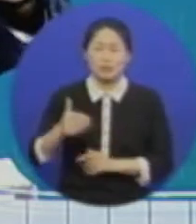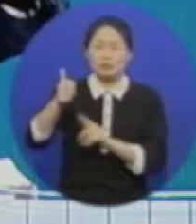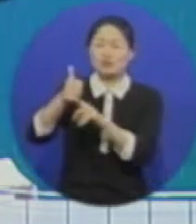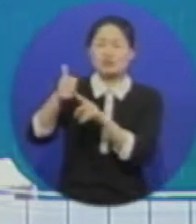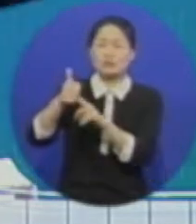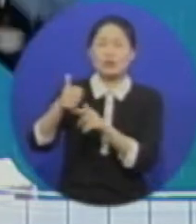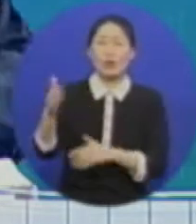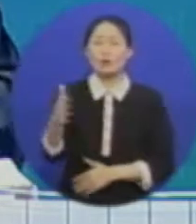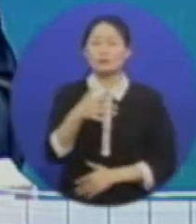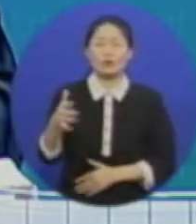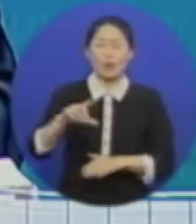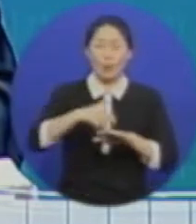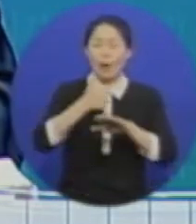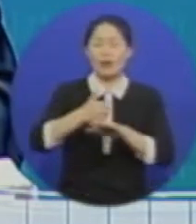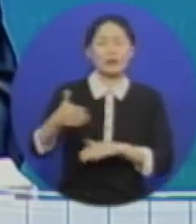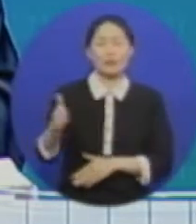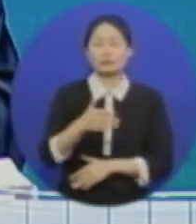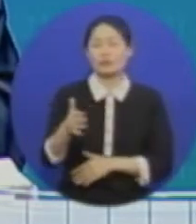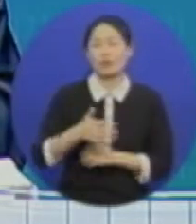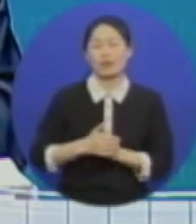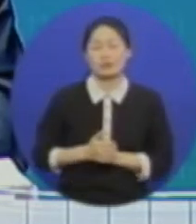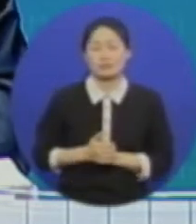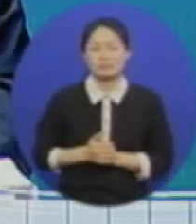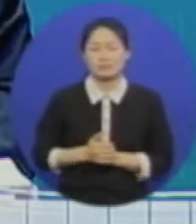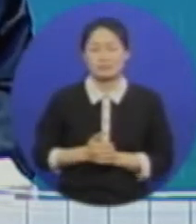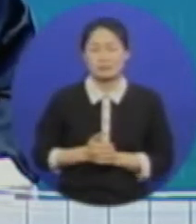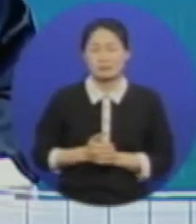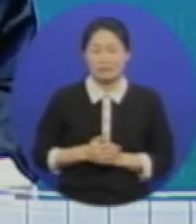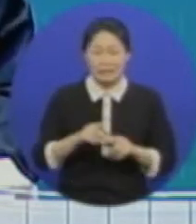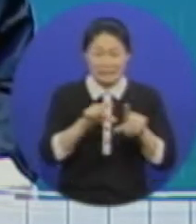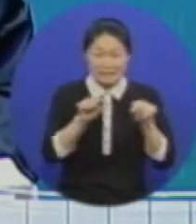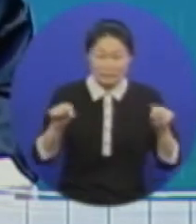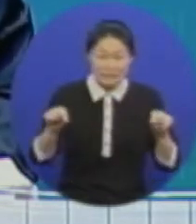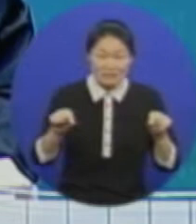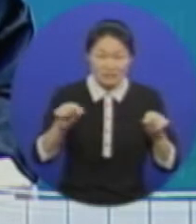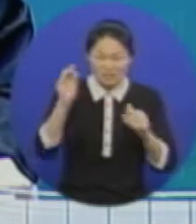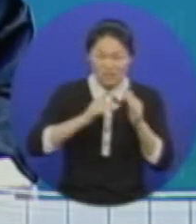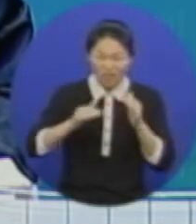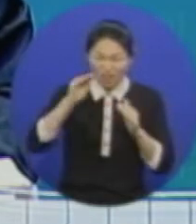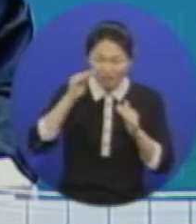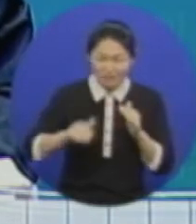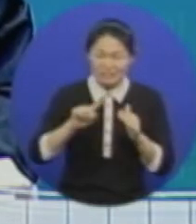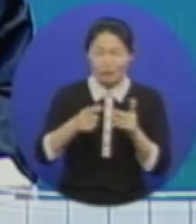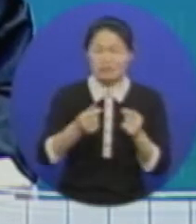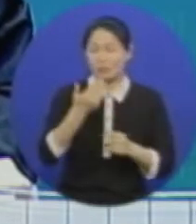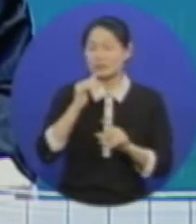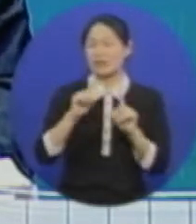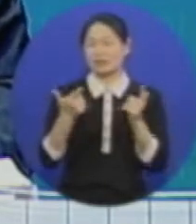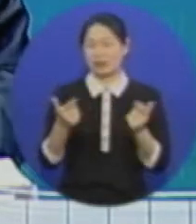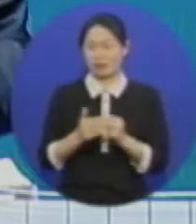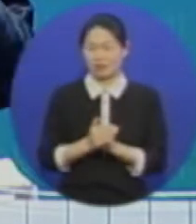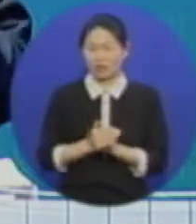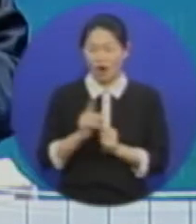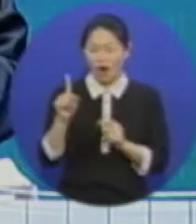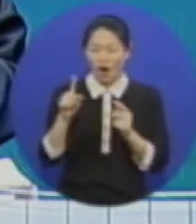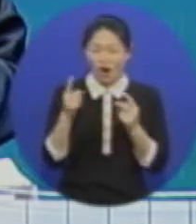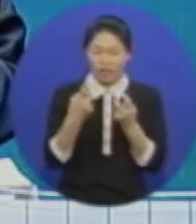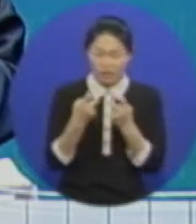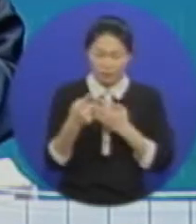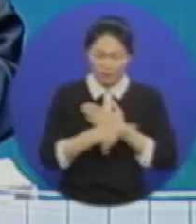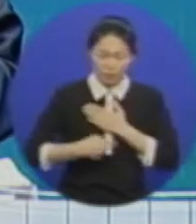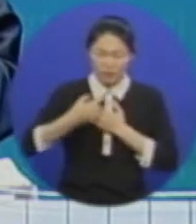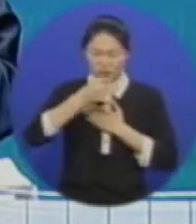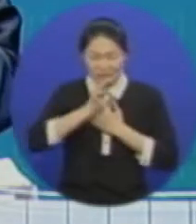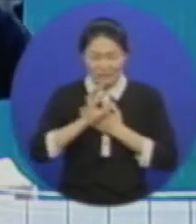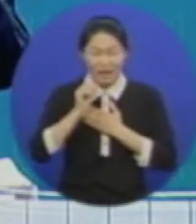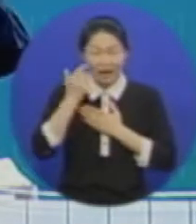없어요 왕이 없어요 음식은 절대로 그렇게 안 먹어요 어떻게 하면 내 몸에 유익할